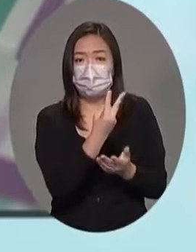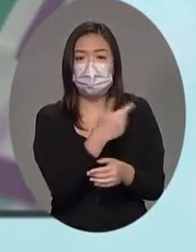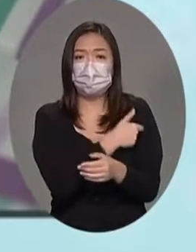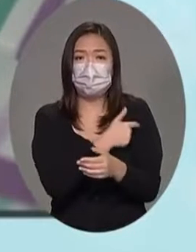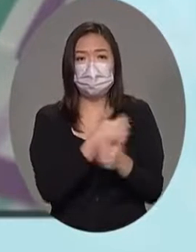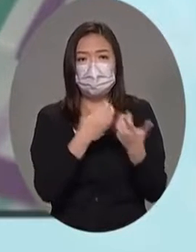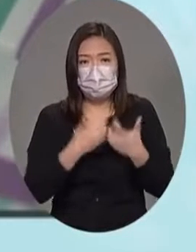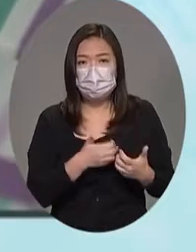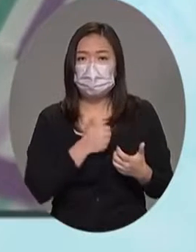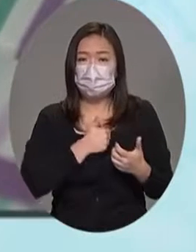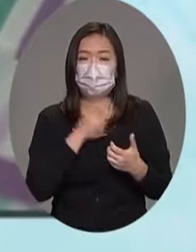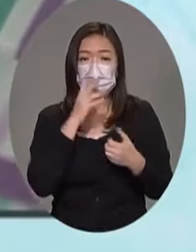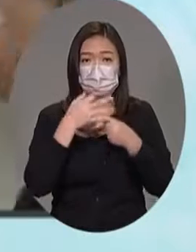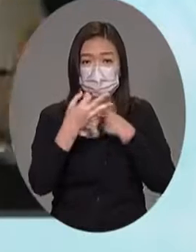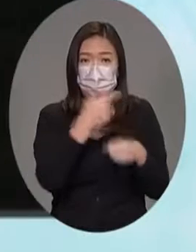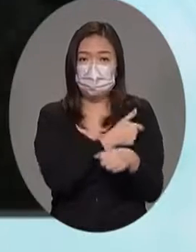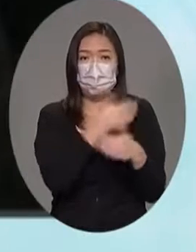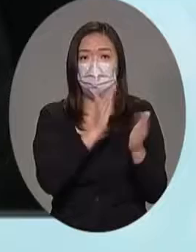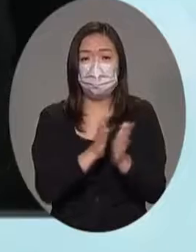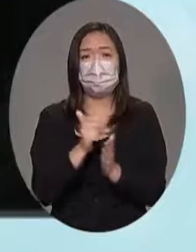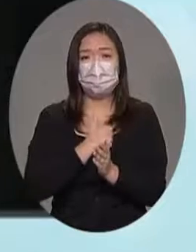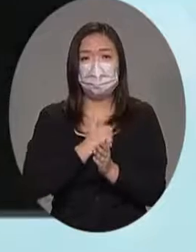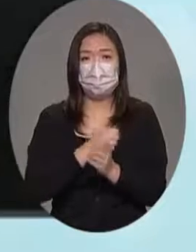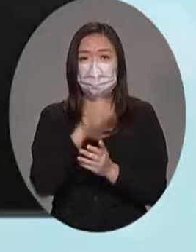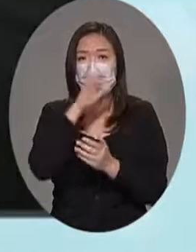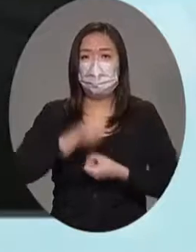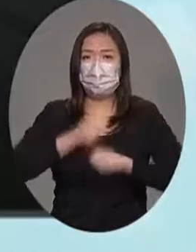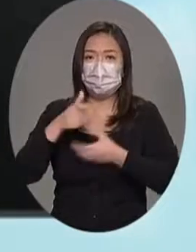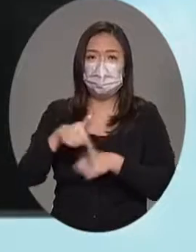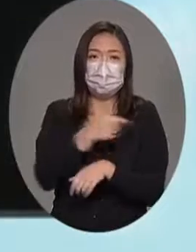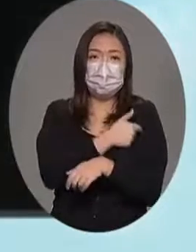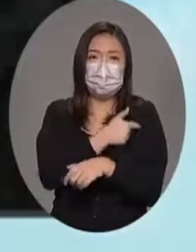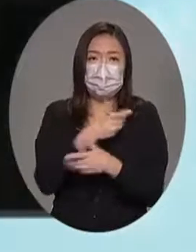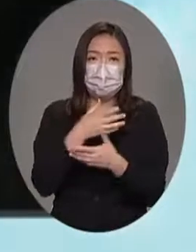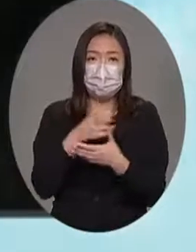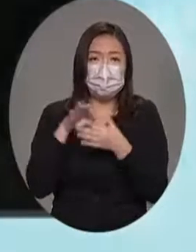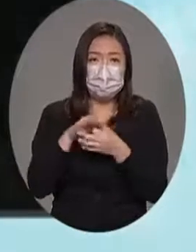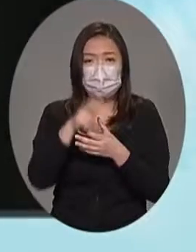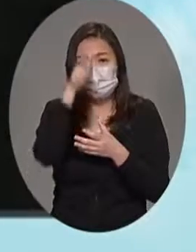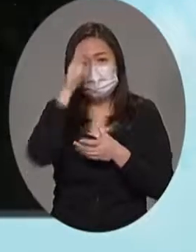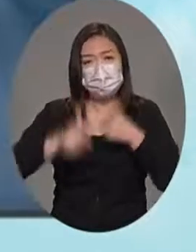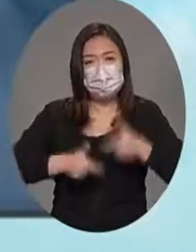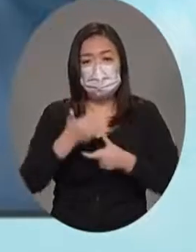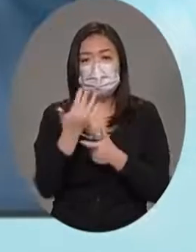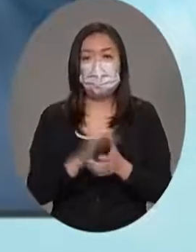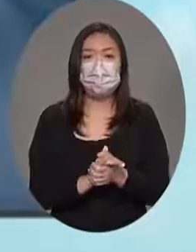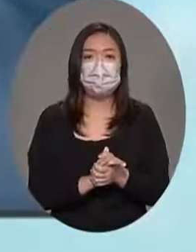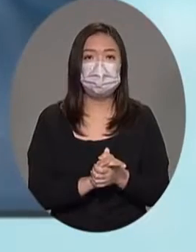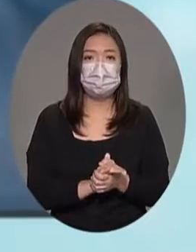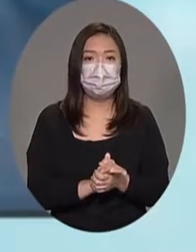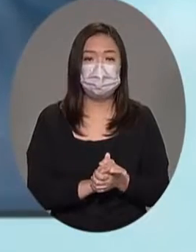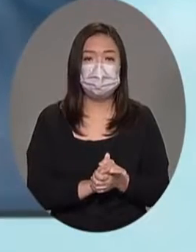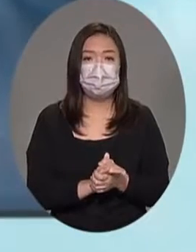苗，足夠應付打第三針嘅安排。佢被問到捐出嘅呢一批疫苗涉及幾多政府開支？ 疫苗